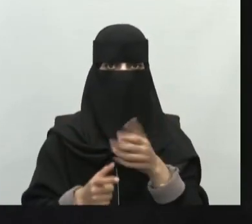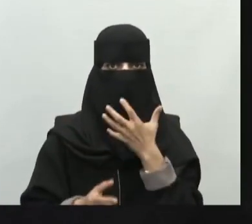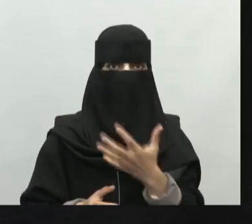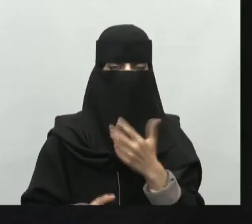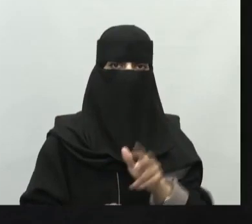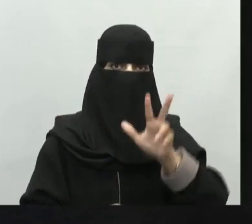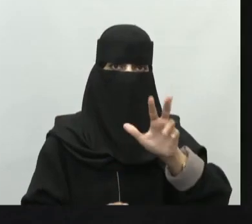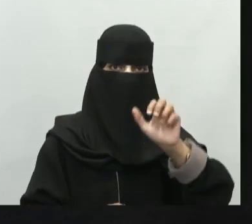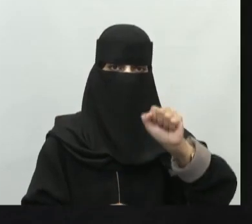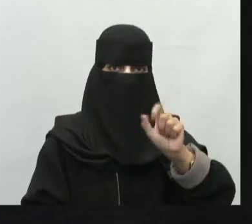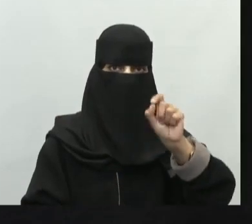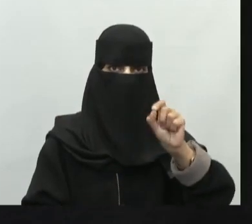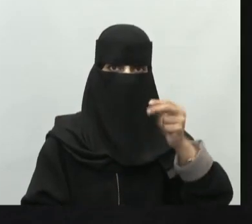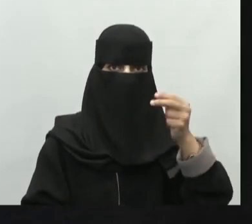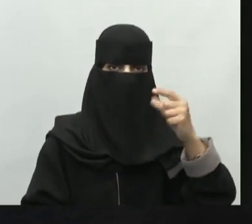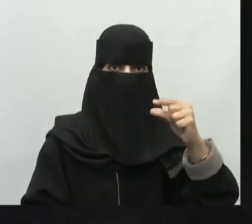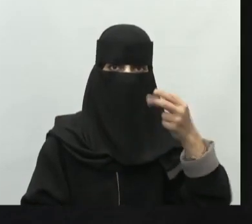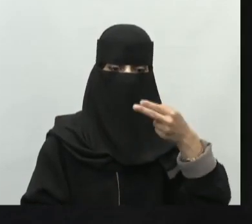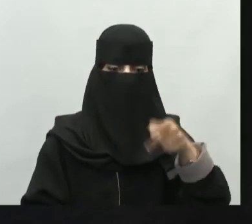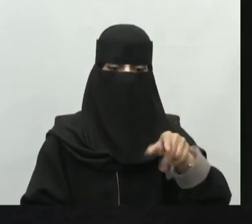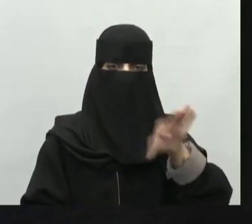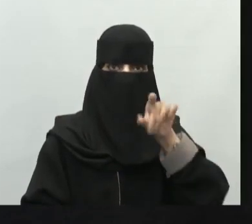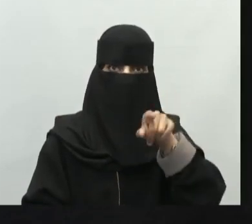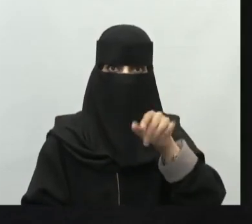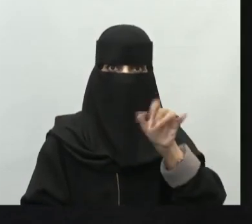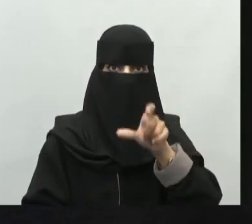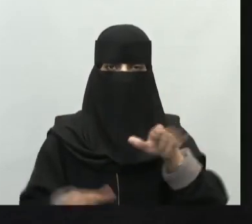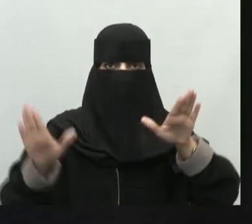من الطيور صح ام خطا